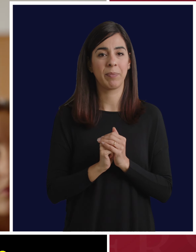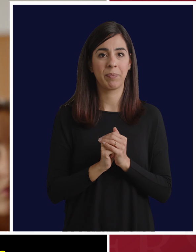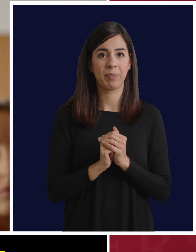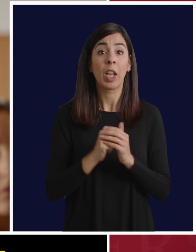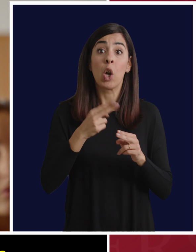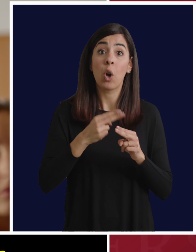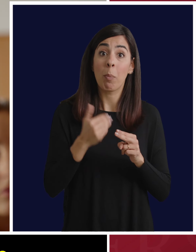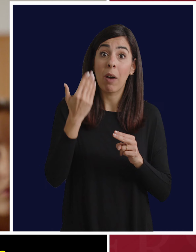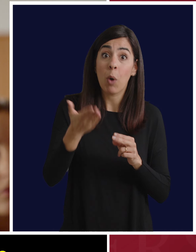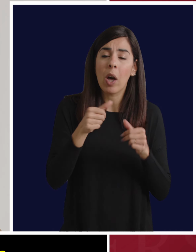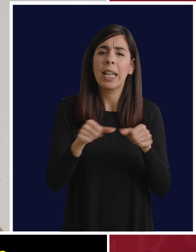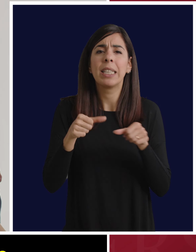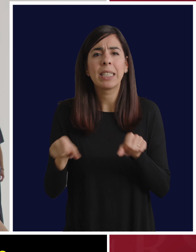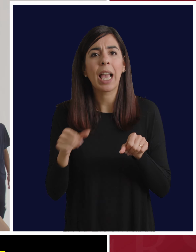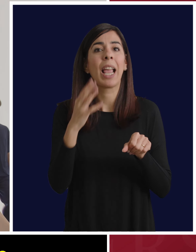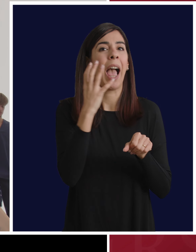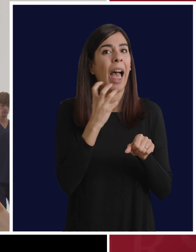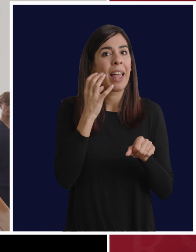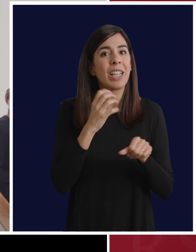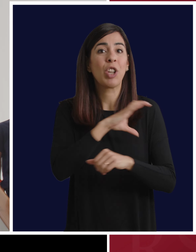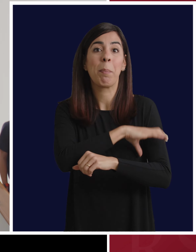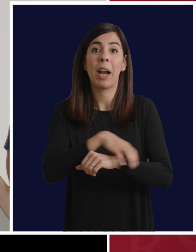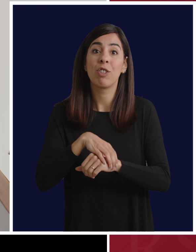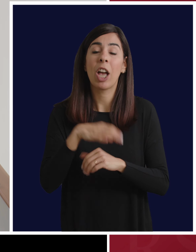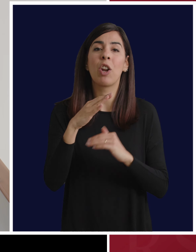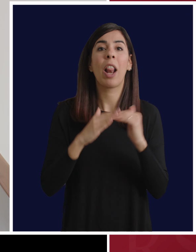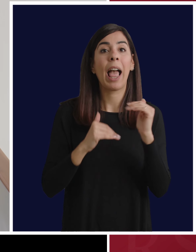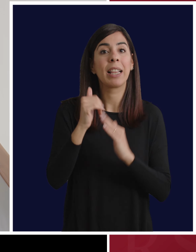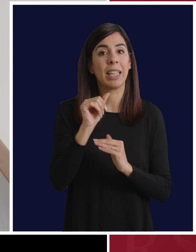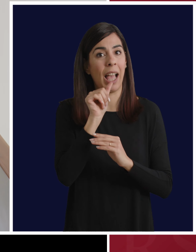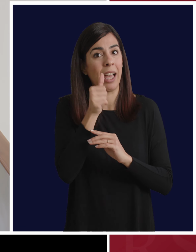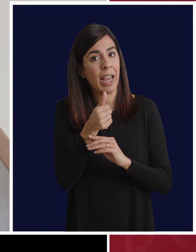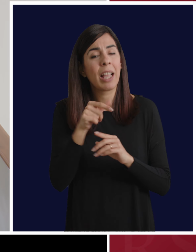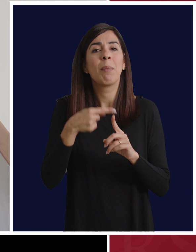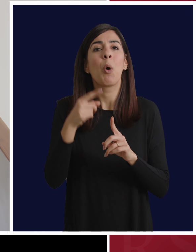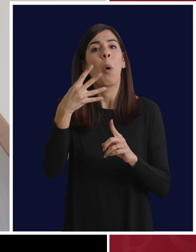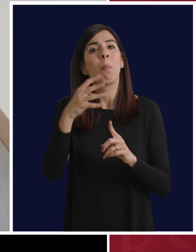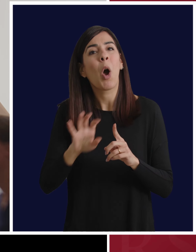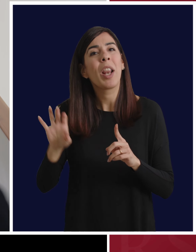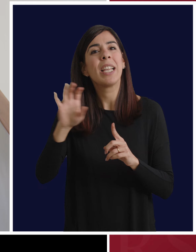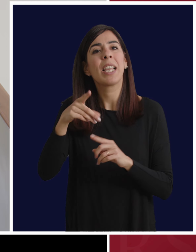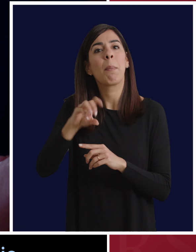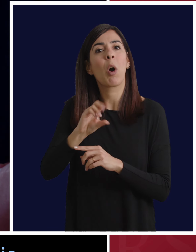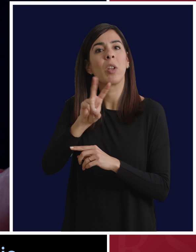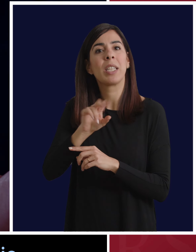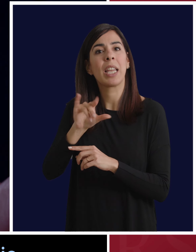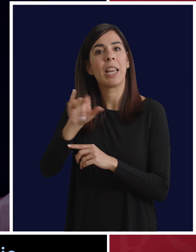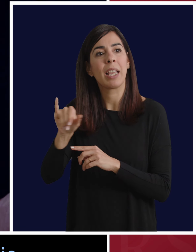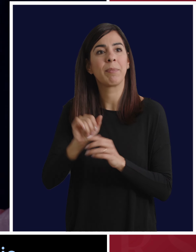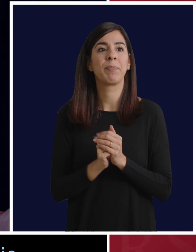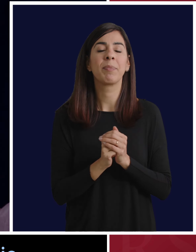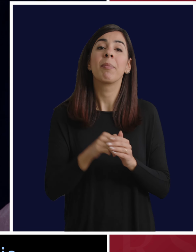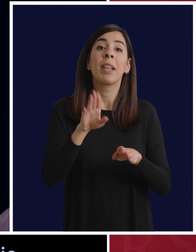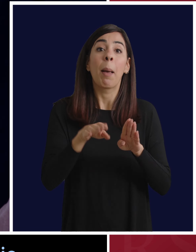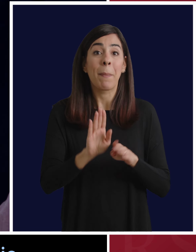Fuori Roma le sedi di Ariccia, Bracciano, Latina e Rieti e Pozzilli in Molise. Piede a martello,